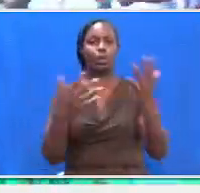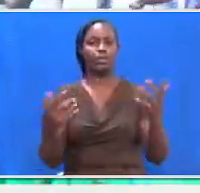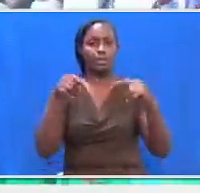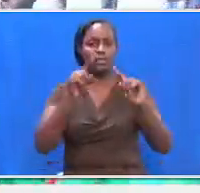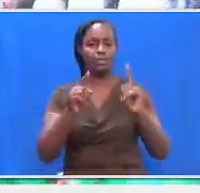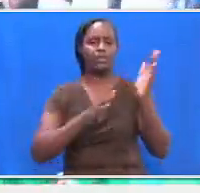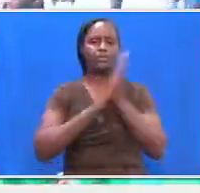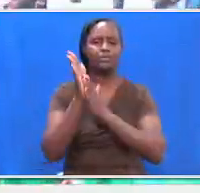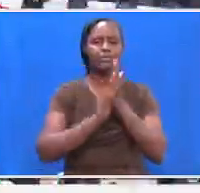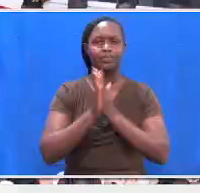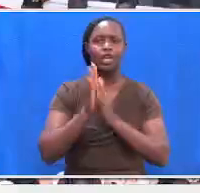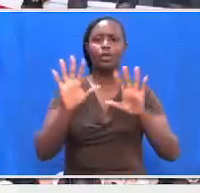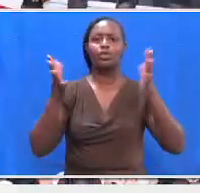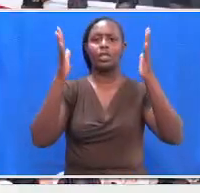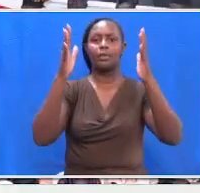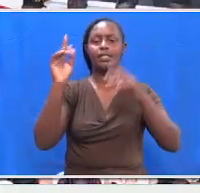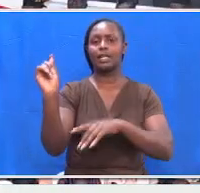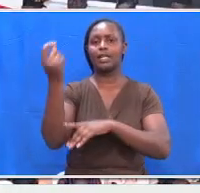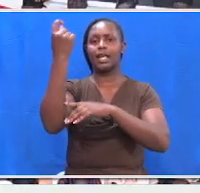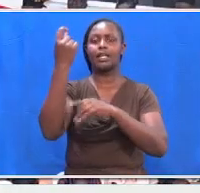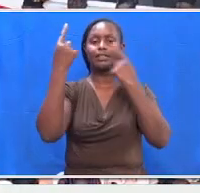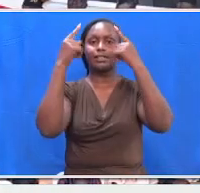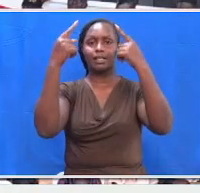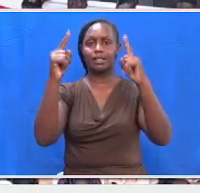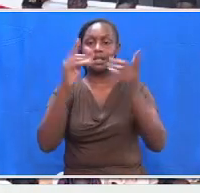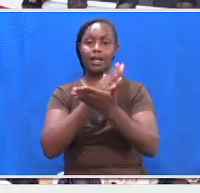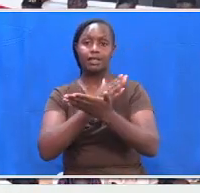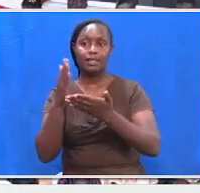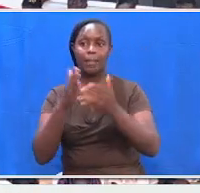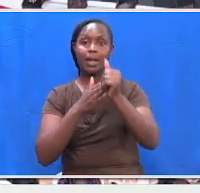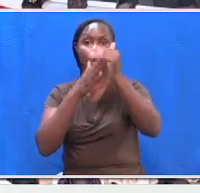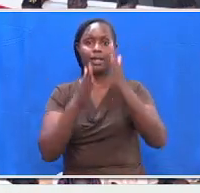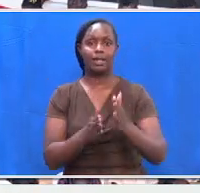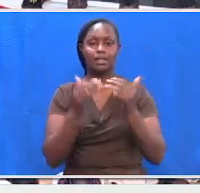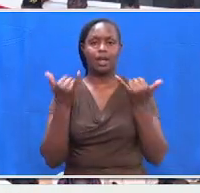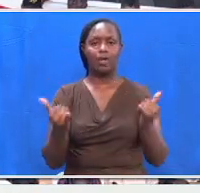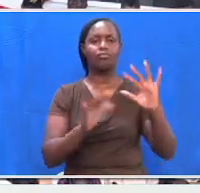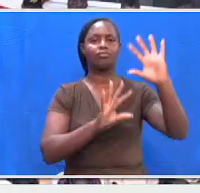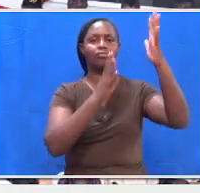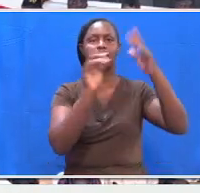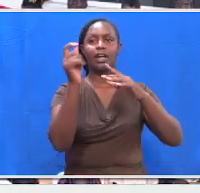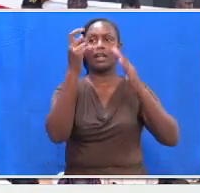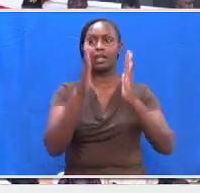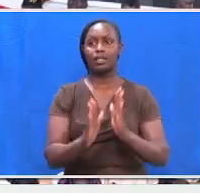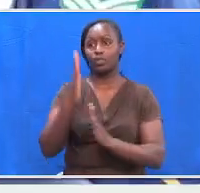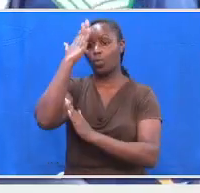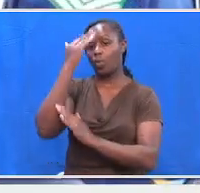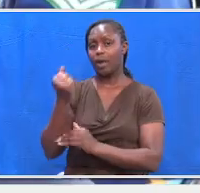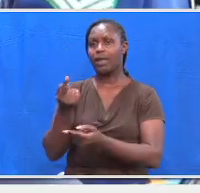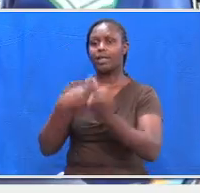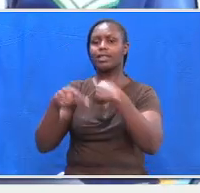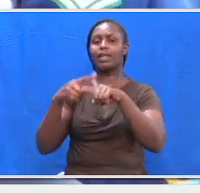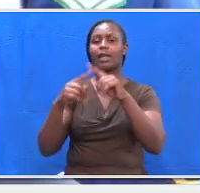katika kusherehekea mafanikio ya Kenya. Baadhi ya viongozi sasa wamepongeza Wakenya kwa kujitokeza kwa wingi.